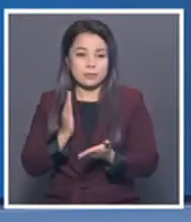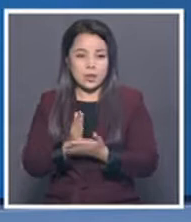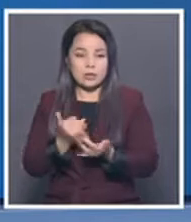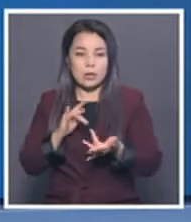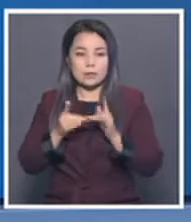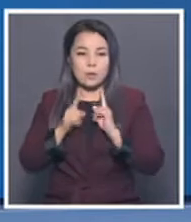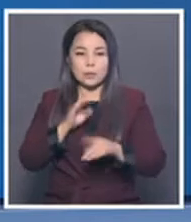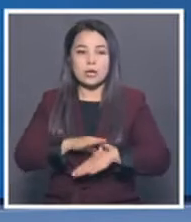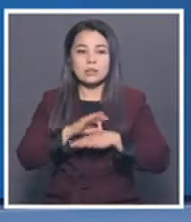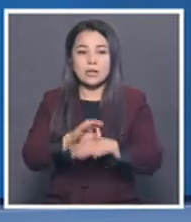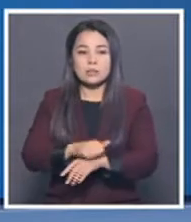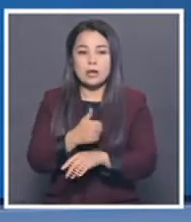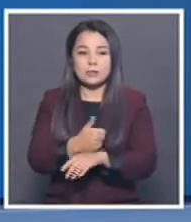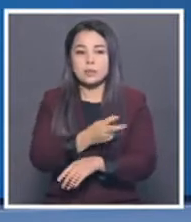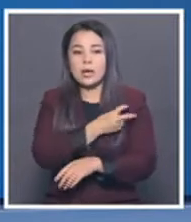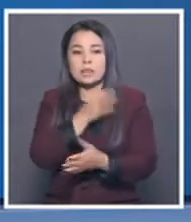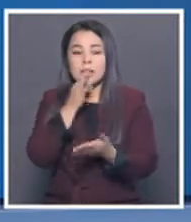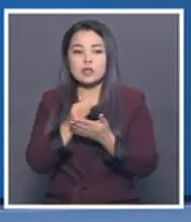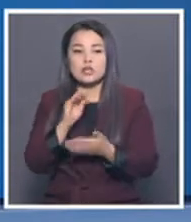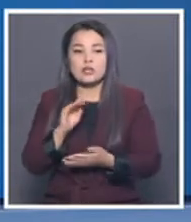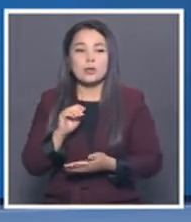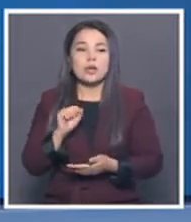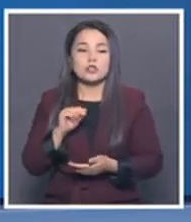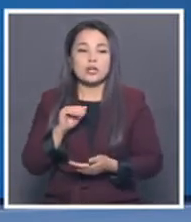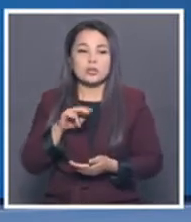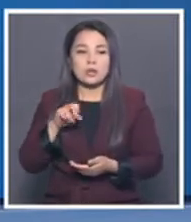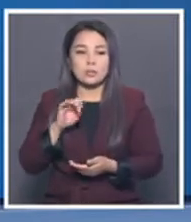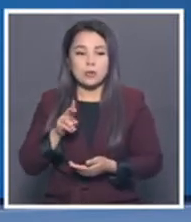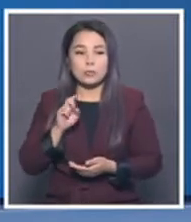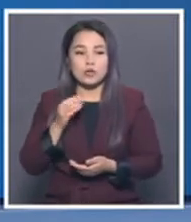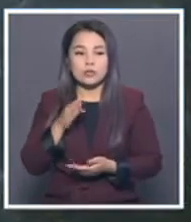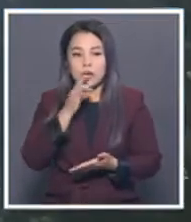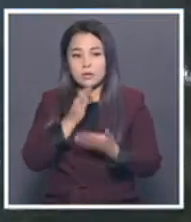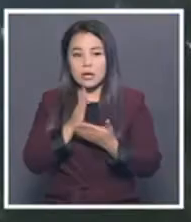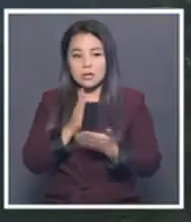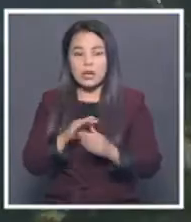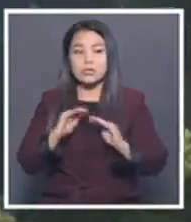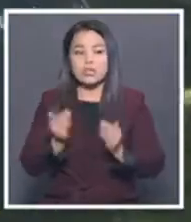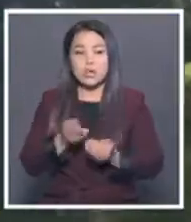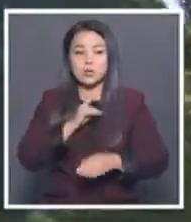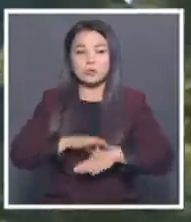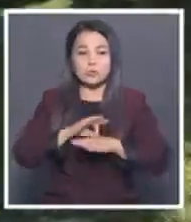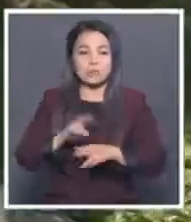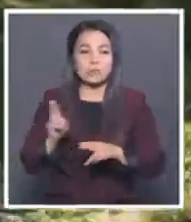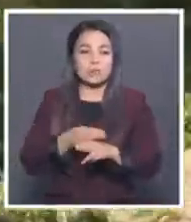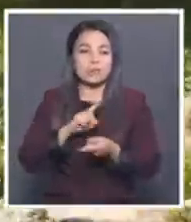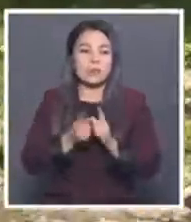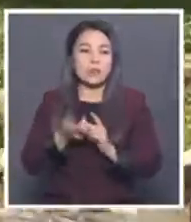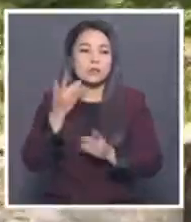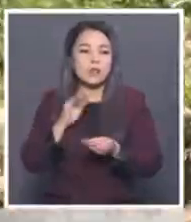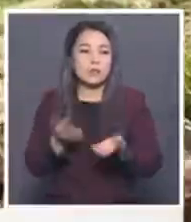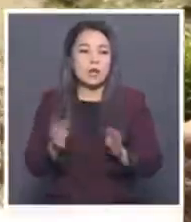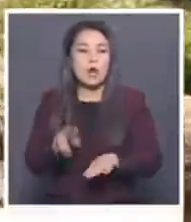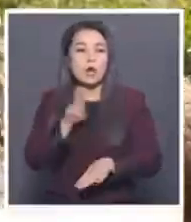онлайн брифингте қаланың бас санитарлық дәрігері Жандарбек Бекшин айтты. Тауға шығуға қатысты шектеу шаралары өзгеріссіз қалады, дегенмен